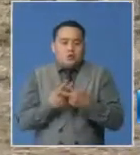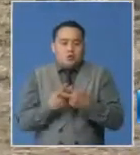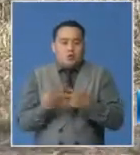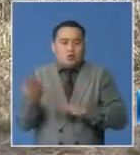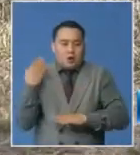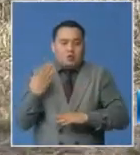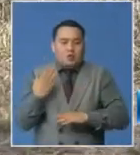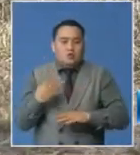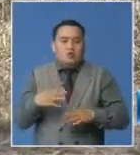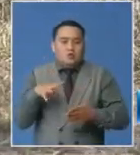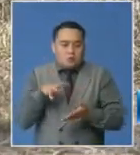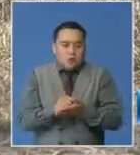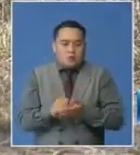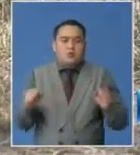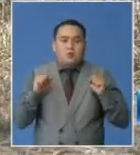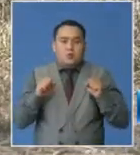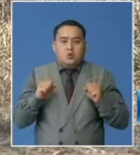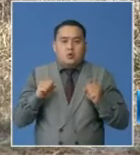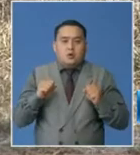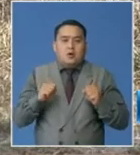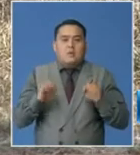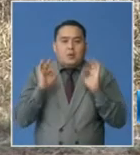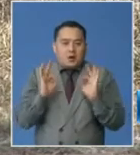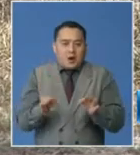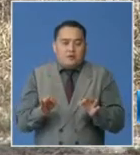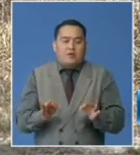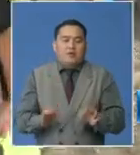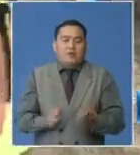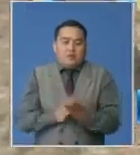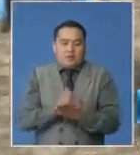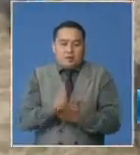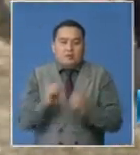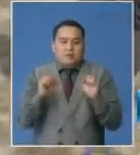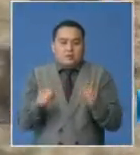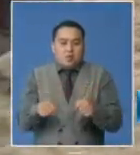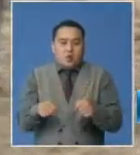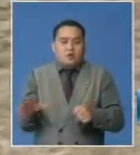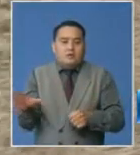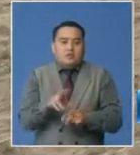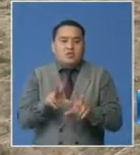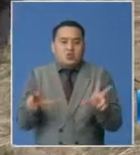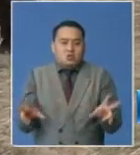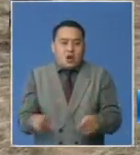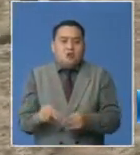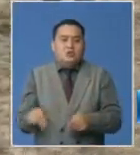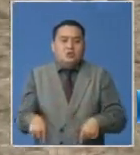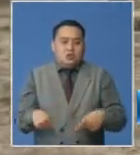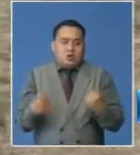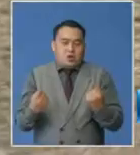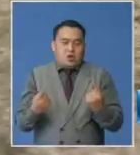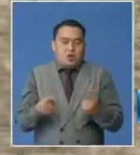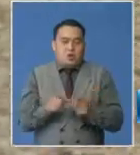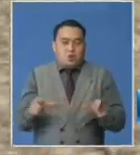спортом, тем меньше у них будет негативных мыслей и неправильных поступков. У бывших осужденных есть все шансы не только исправиться, но и